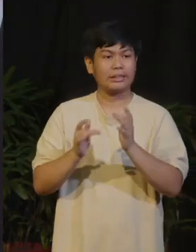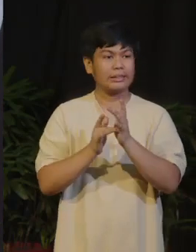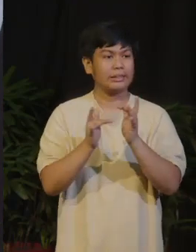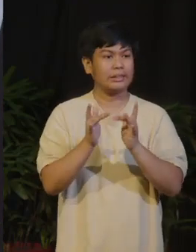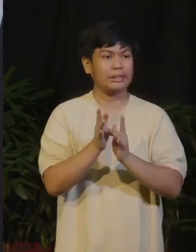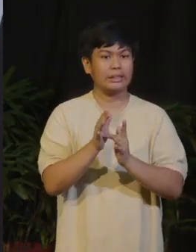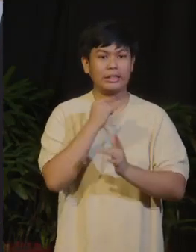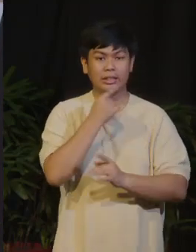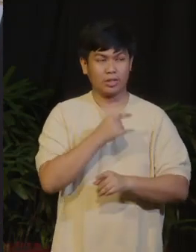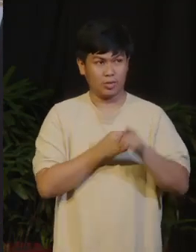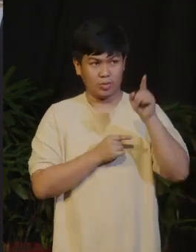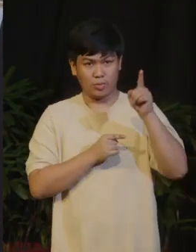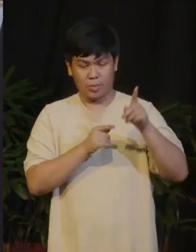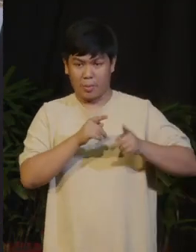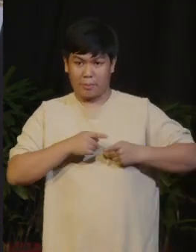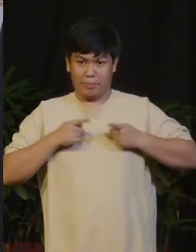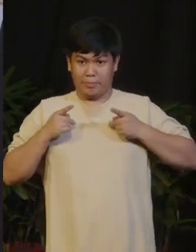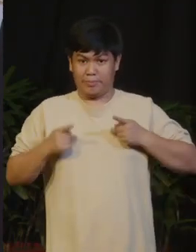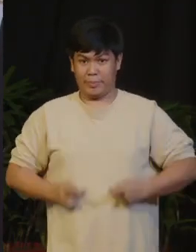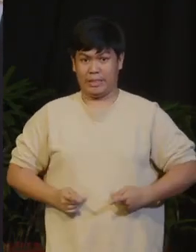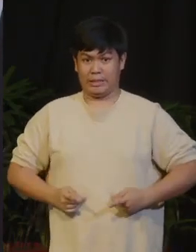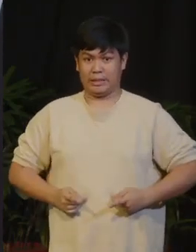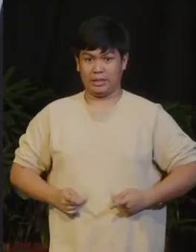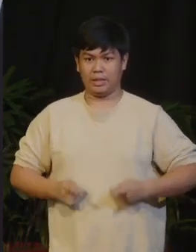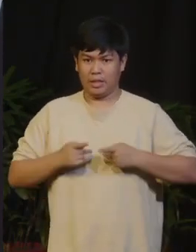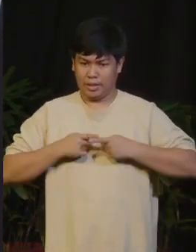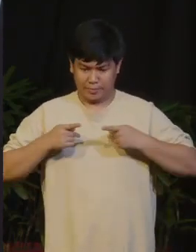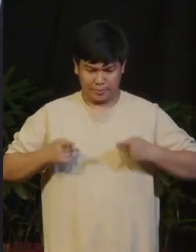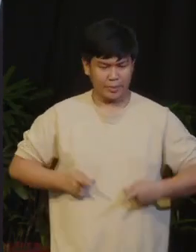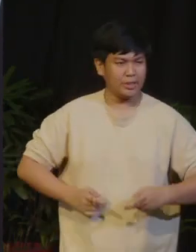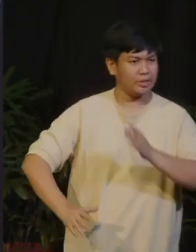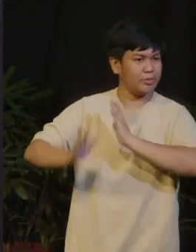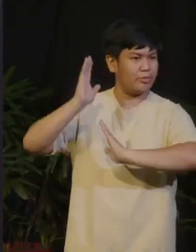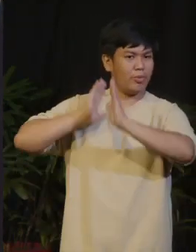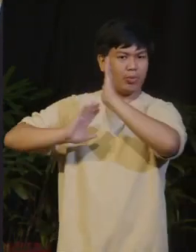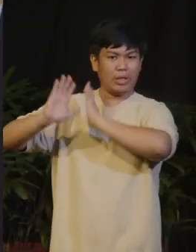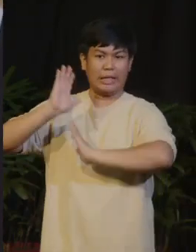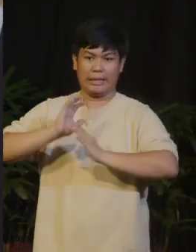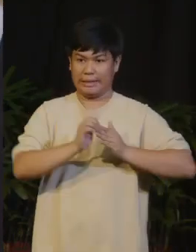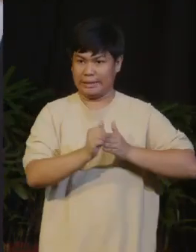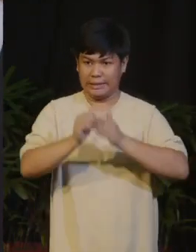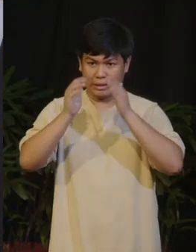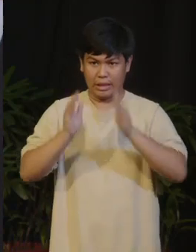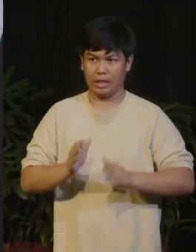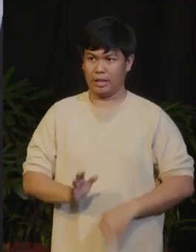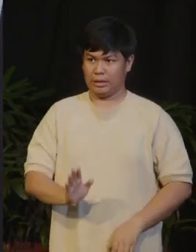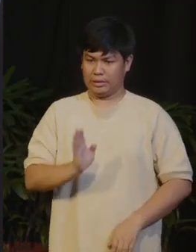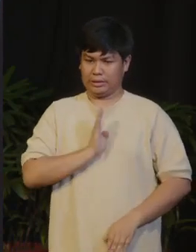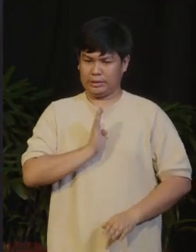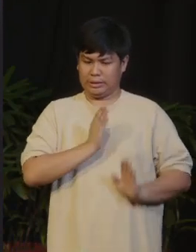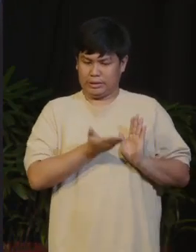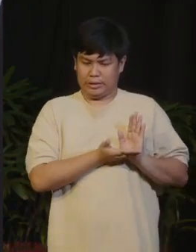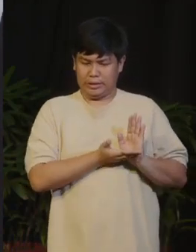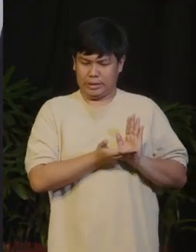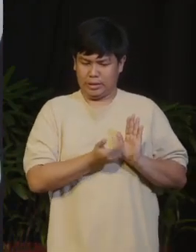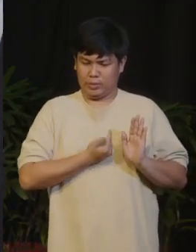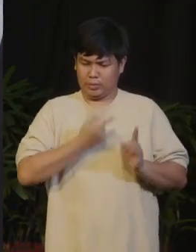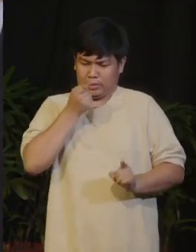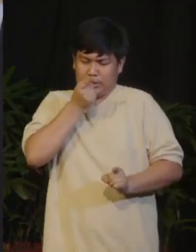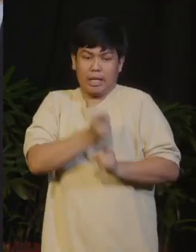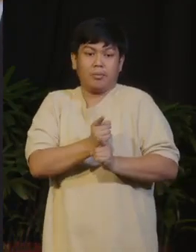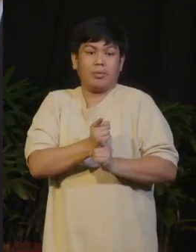sa mga blind guides ng Israel. Ang mga pinuno nila sa Judaismo na panlabas lang ang pagiging matuwid,